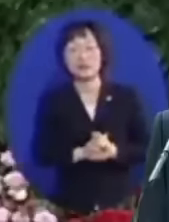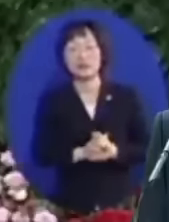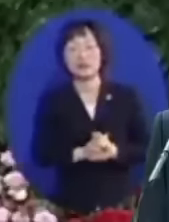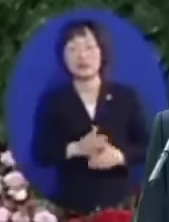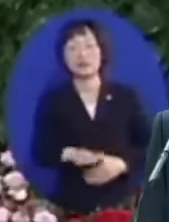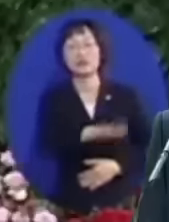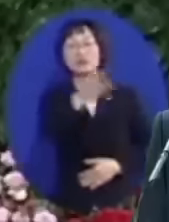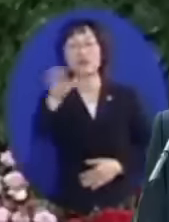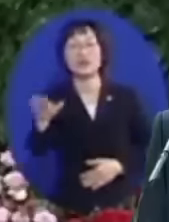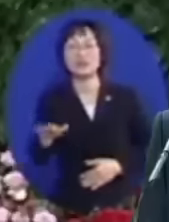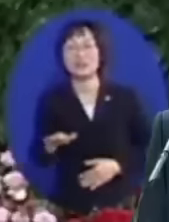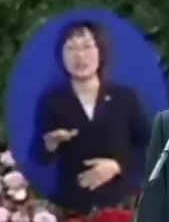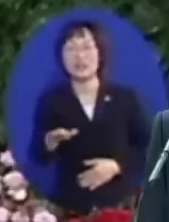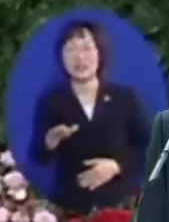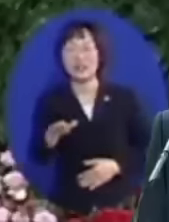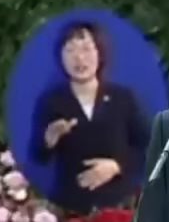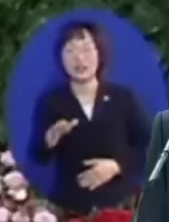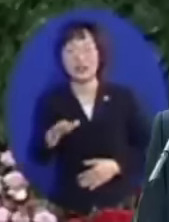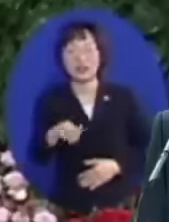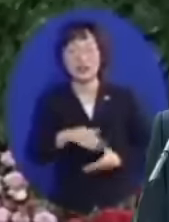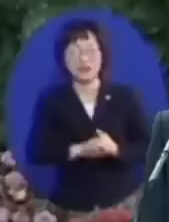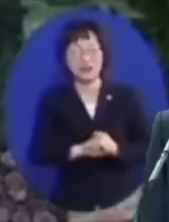우리가 자랄 때의 형편은